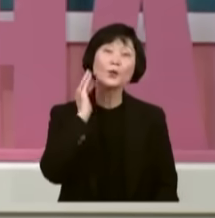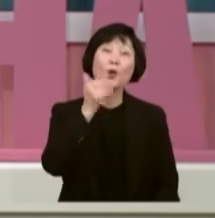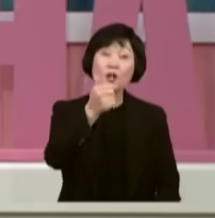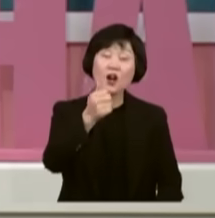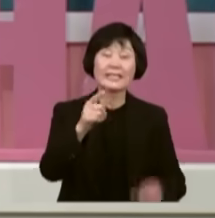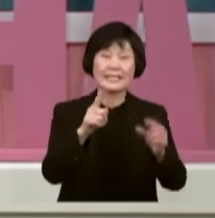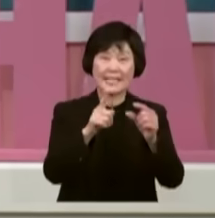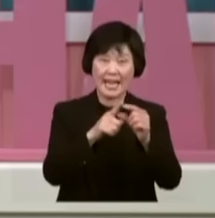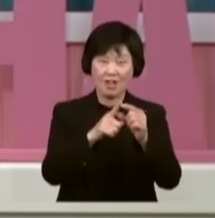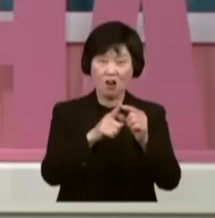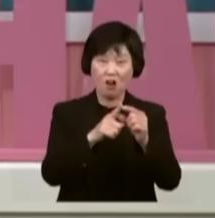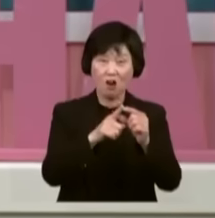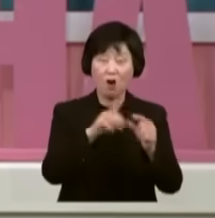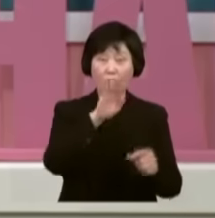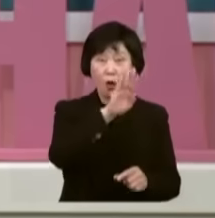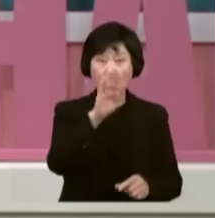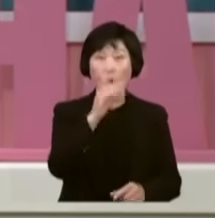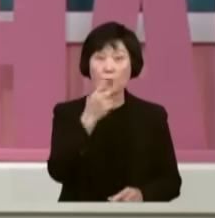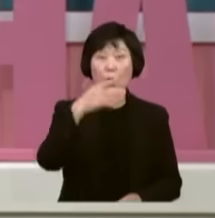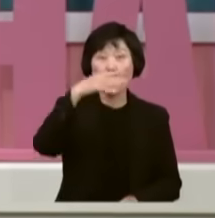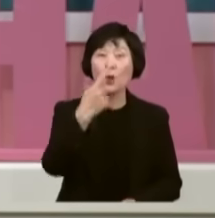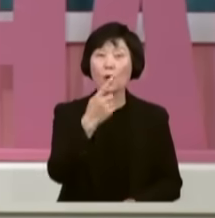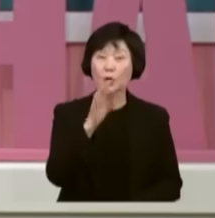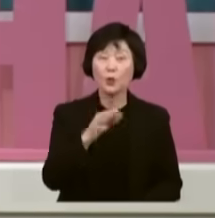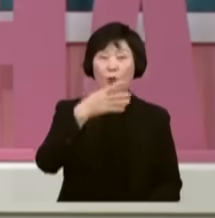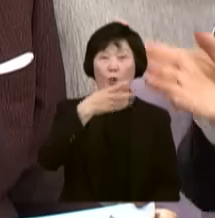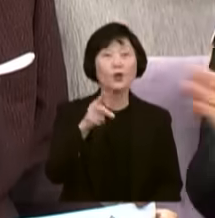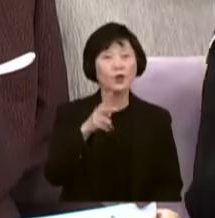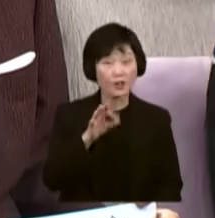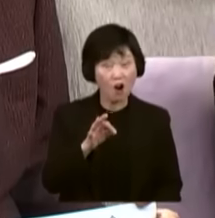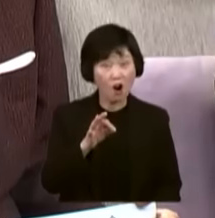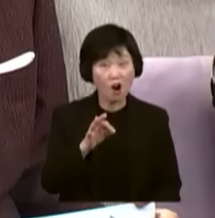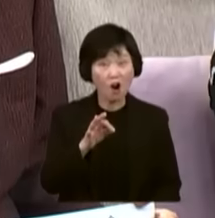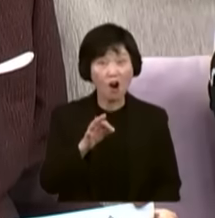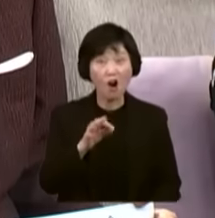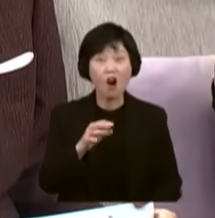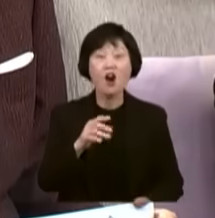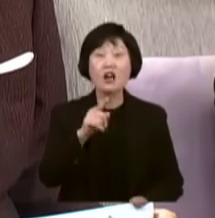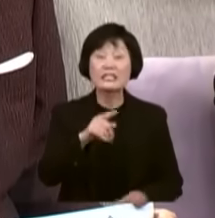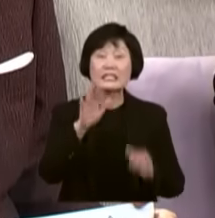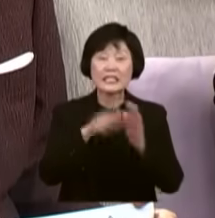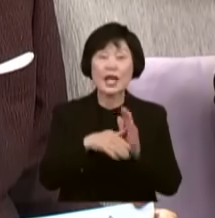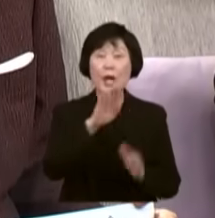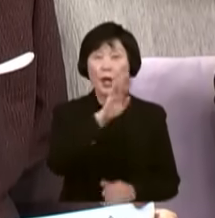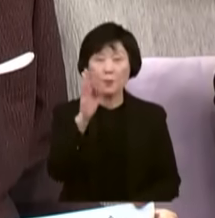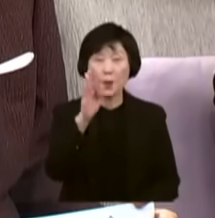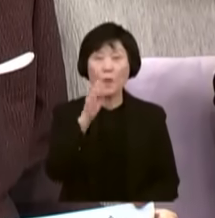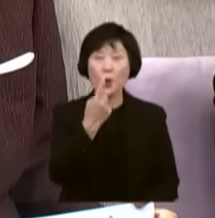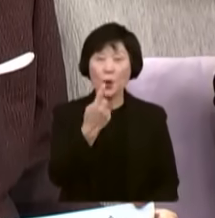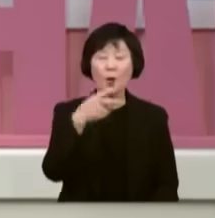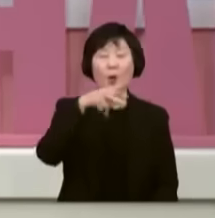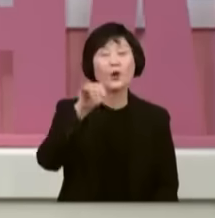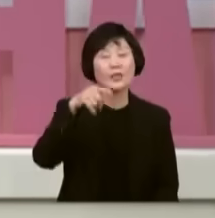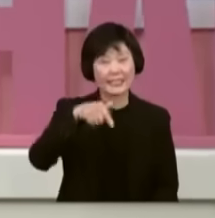뽀통령이라는 단어가 그때부터 제가 이제 시작이 됐죠. 뽀로로가 아니라 뽀통령은 뽀시기가 먼저. 뽀통령으로 뽀시기가